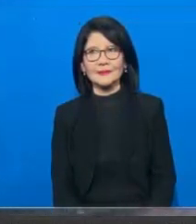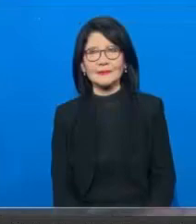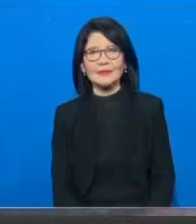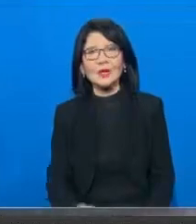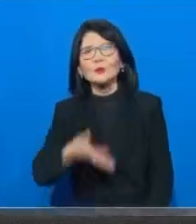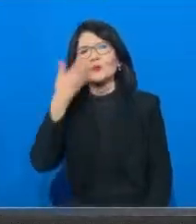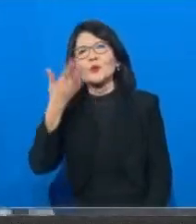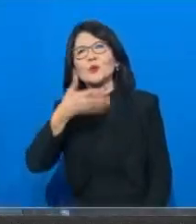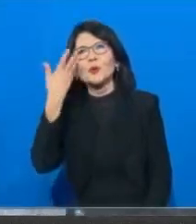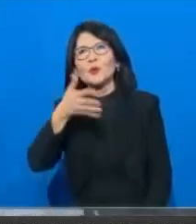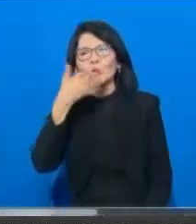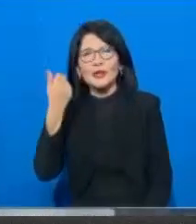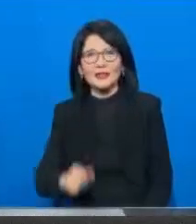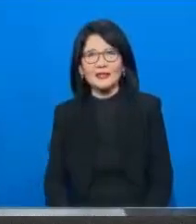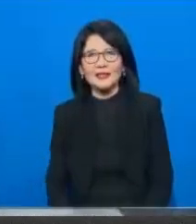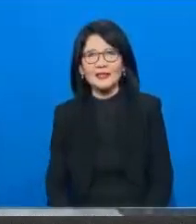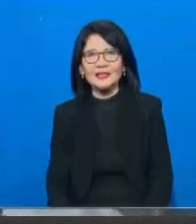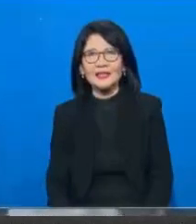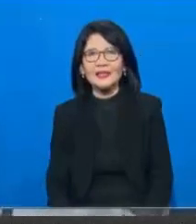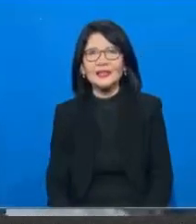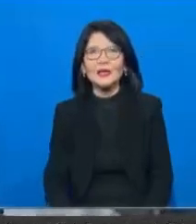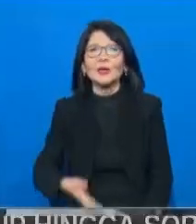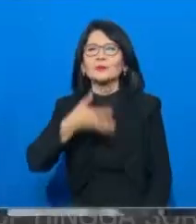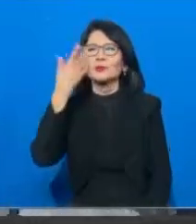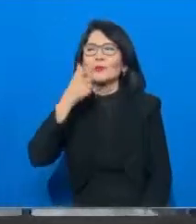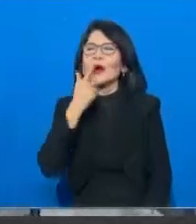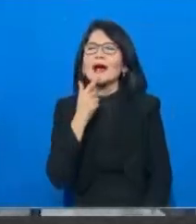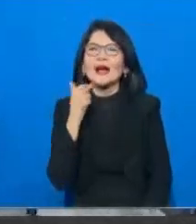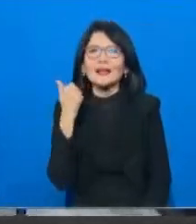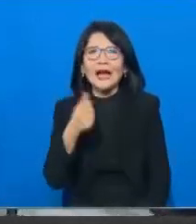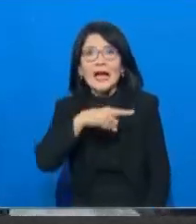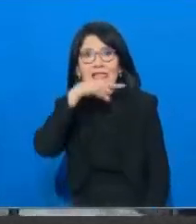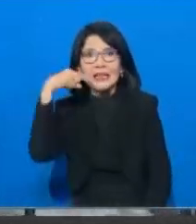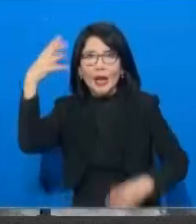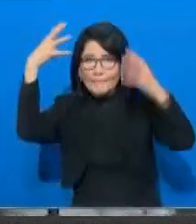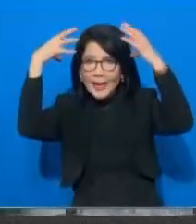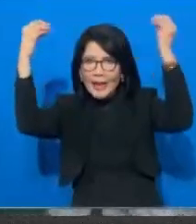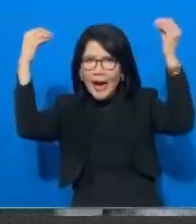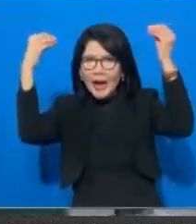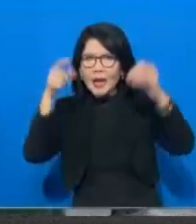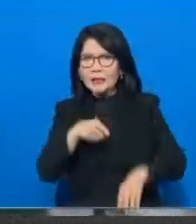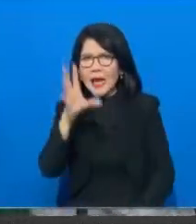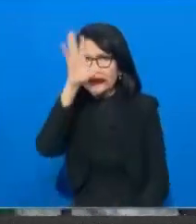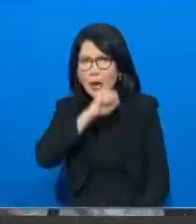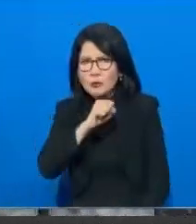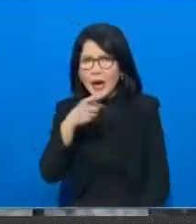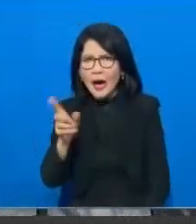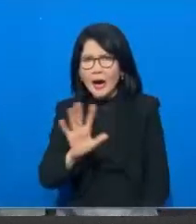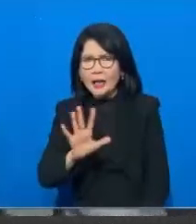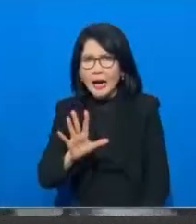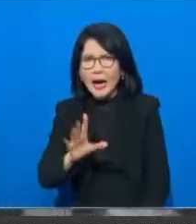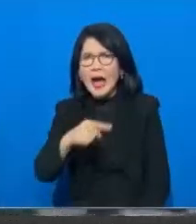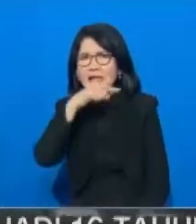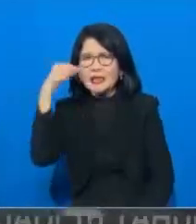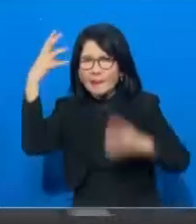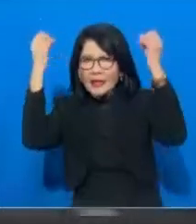Wangi banget. Jadi siapa sih sebetulnya bisa menolak wangi semerbaknya sate padang ini? Tapi kira-kira ada tahu nggak sih sate padang itu ternyata ada beberapa